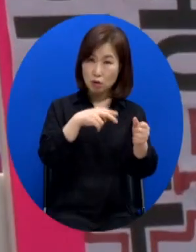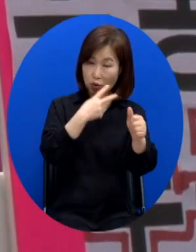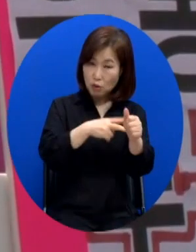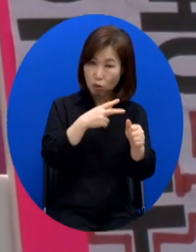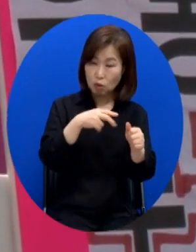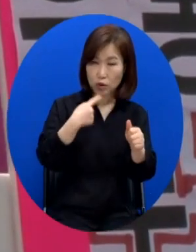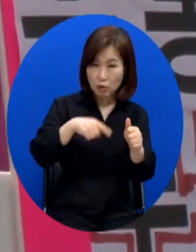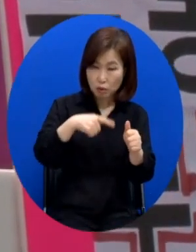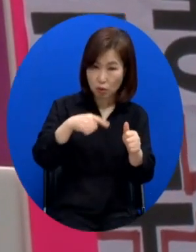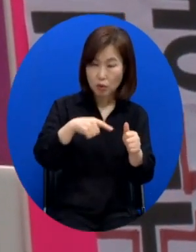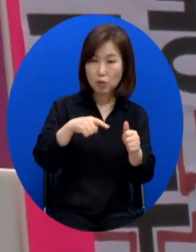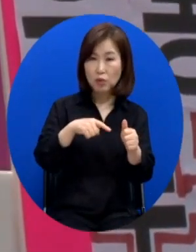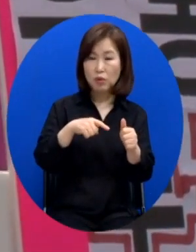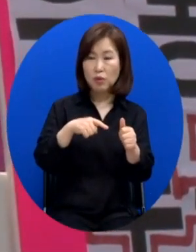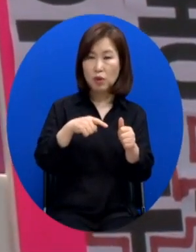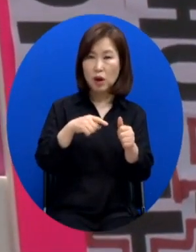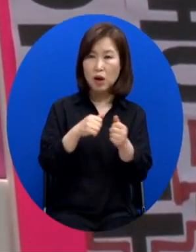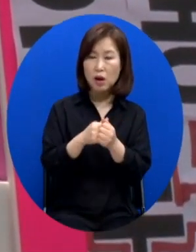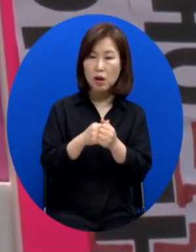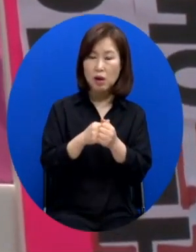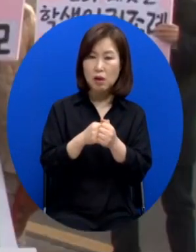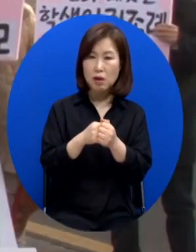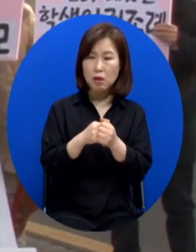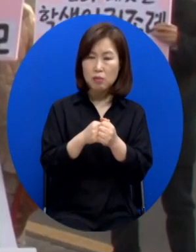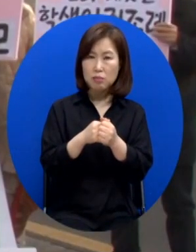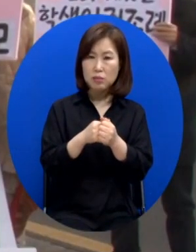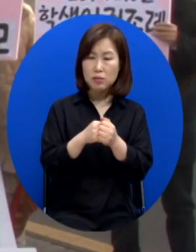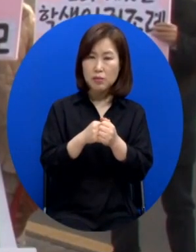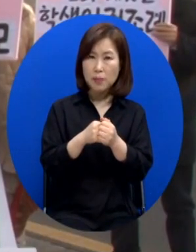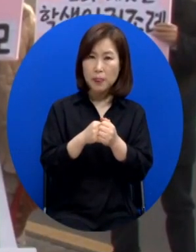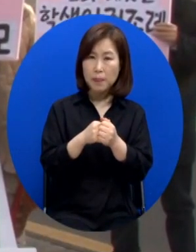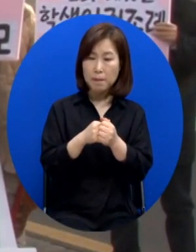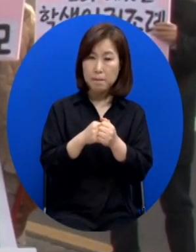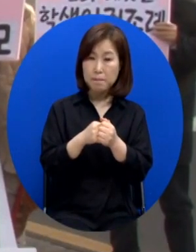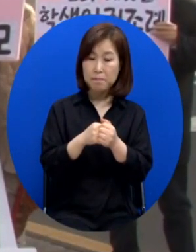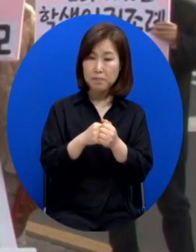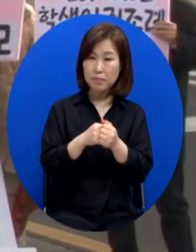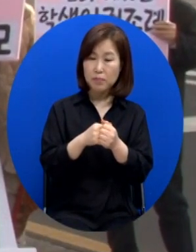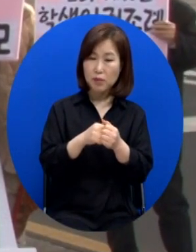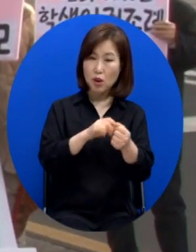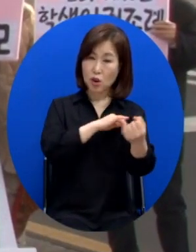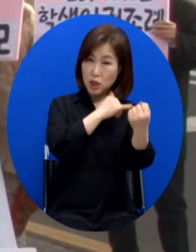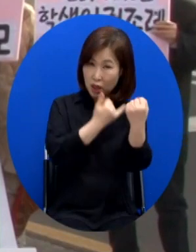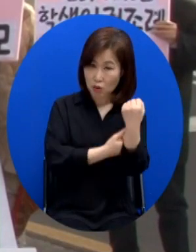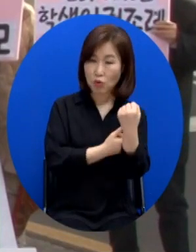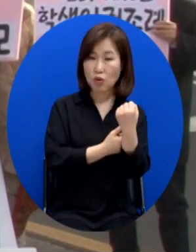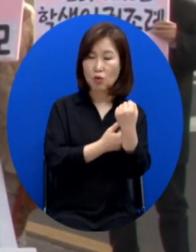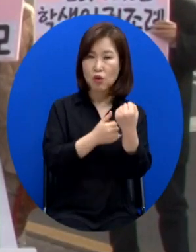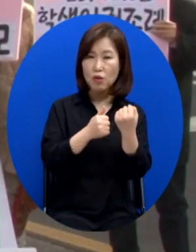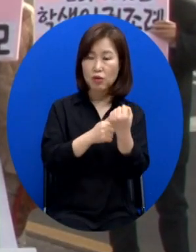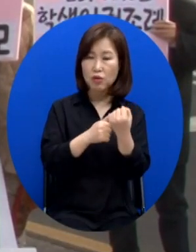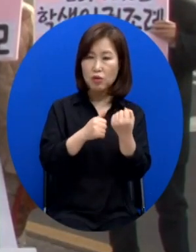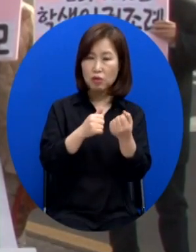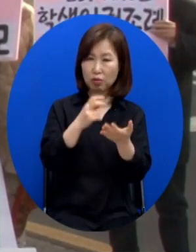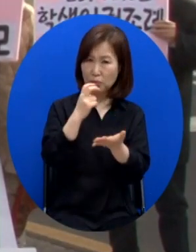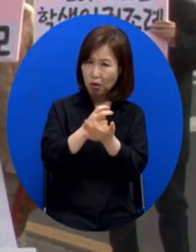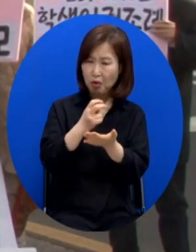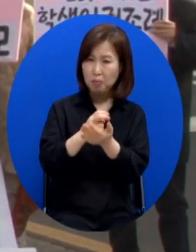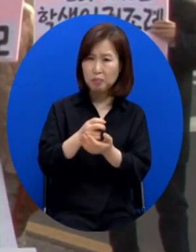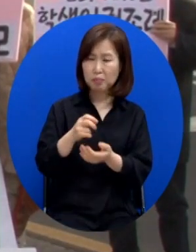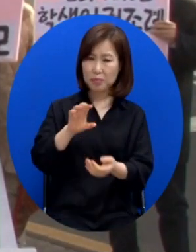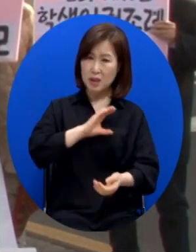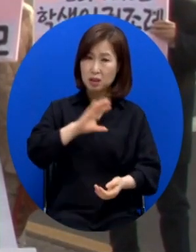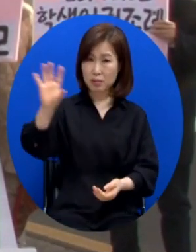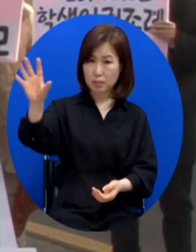침해하고 인권교육이라는 명목 아래 동성애를 옹호하는 교육을 하며 교육 구성원 간의 갈등을 유발할 위험이 크기